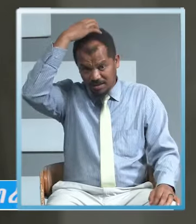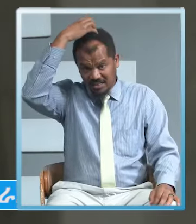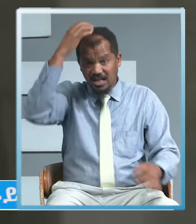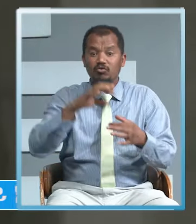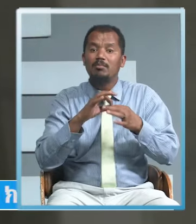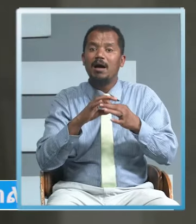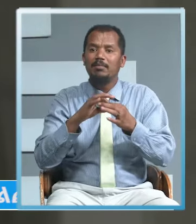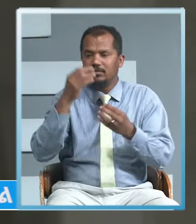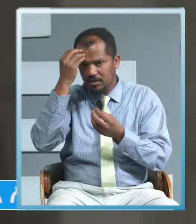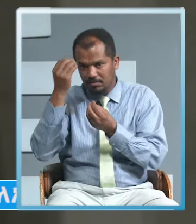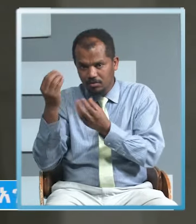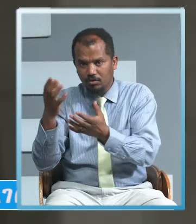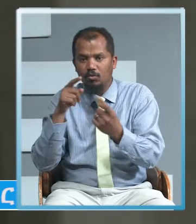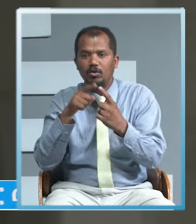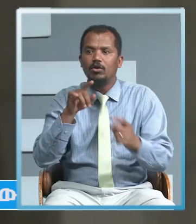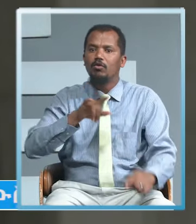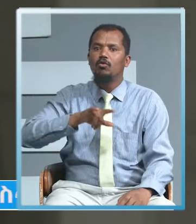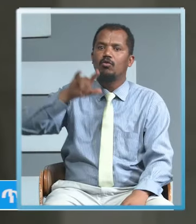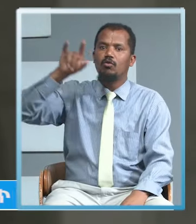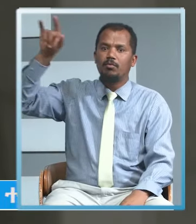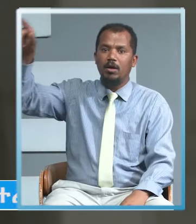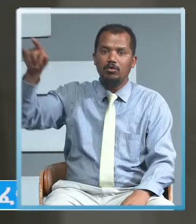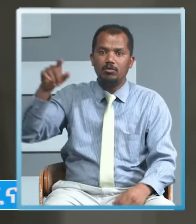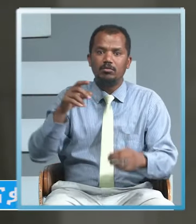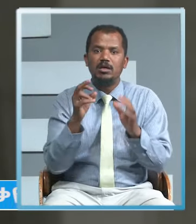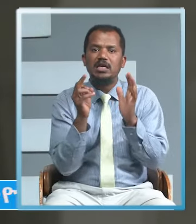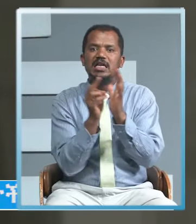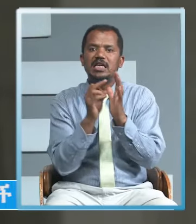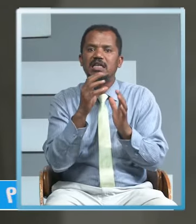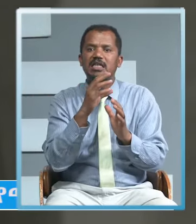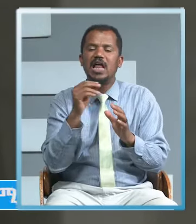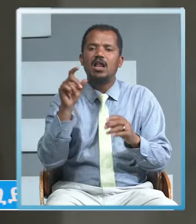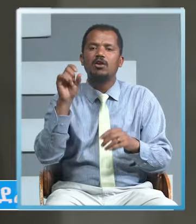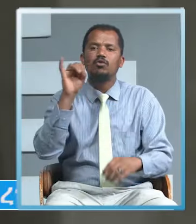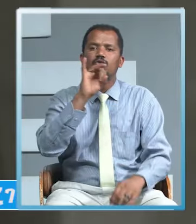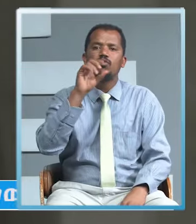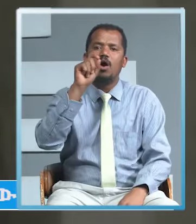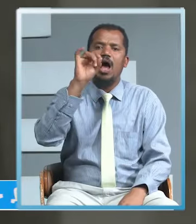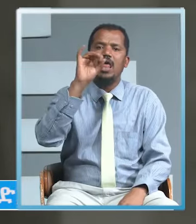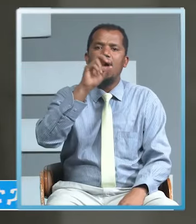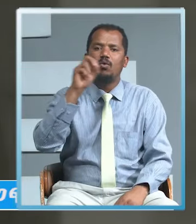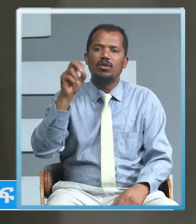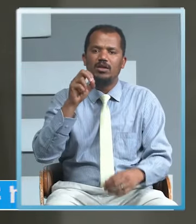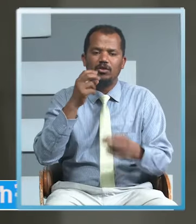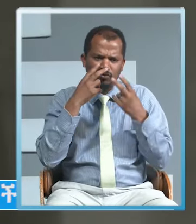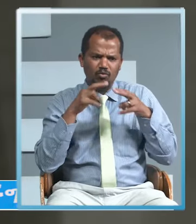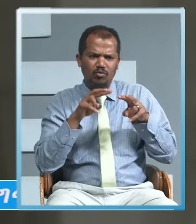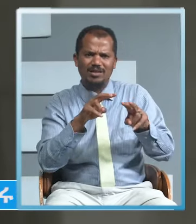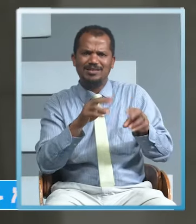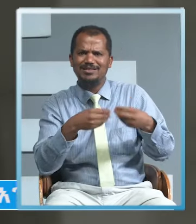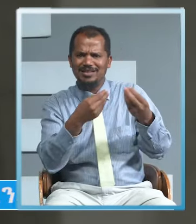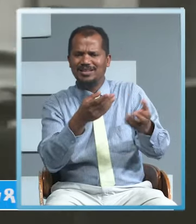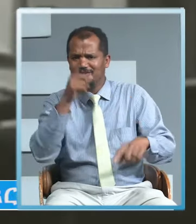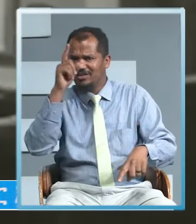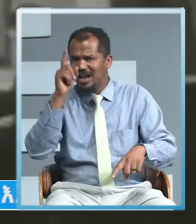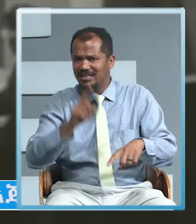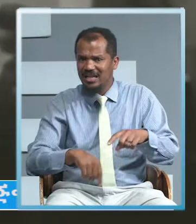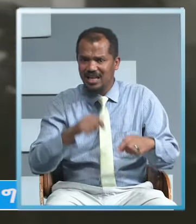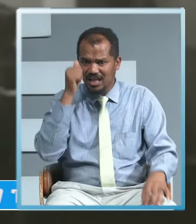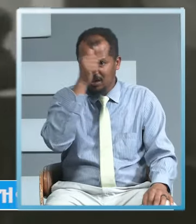የመንግስታቱ ማህበር ለማመልከት ወደ ውጭ ሀገራት በሄዱም ህግና ሉዓላዊነት በወቅቱ ትኩረት ሊሰጣቸው